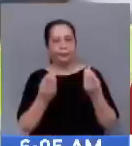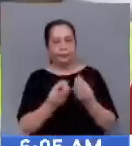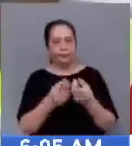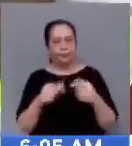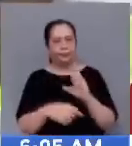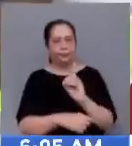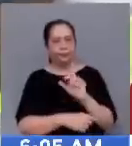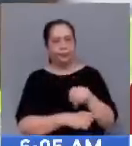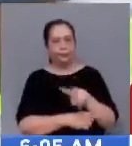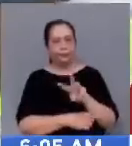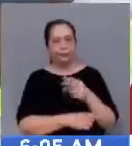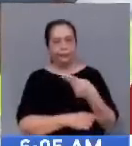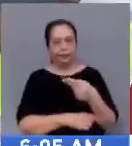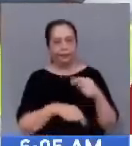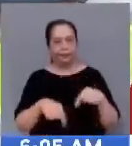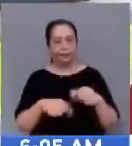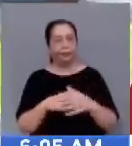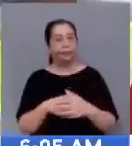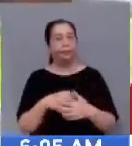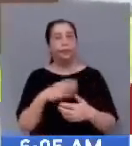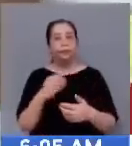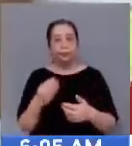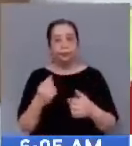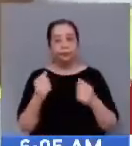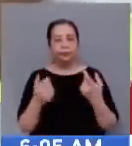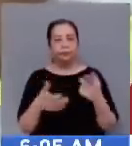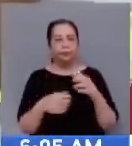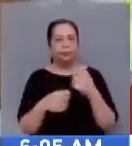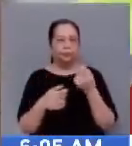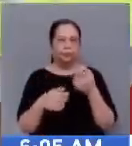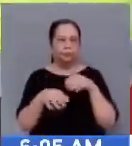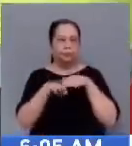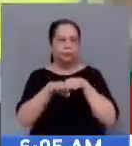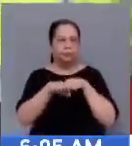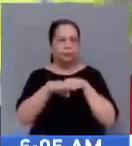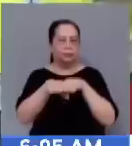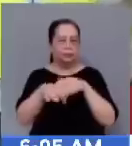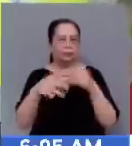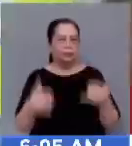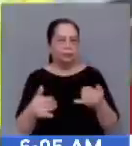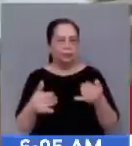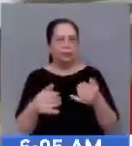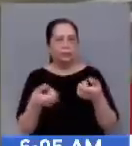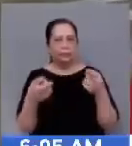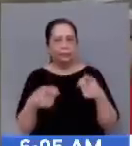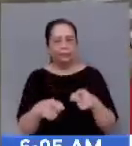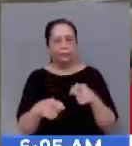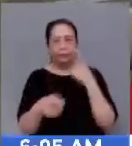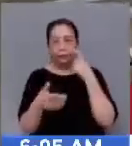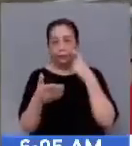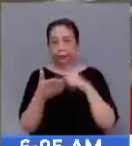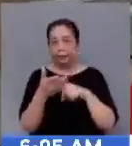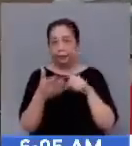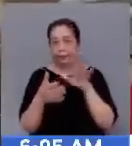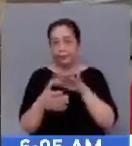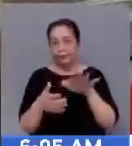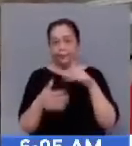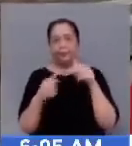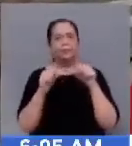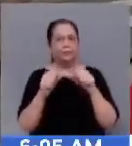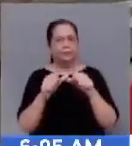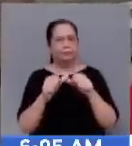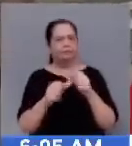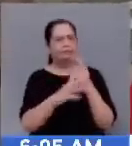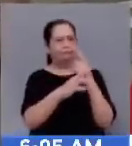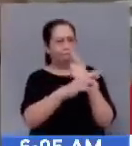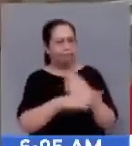DPWH. At sa ngayon naman, ay nagkakos na ng bahagyang pagbibigat sa traffic itong nangyayari. At nakita naman natin, ano, Iga, na ongoing yung pagkukumpuni